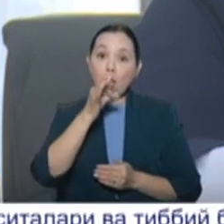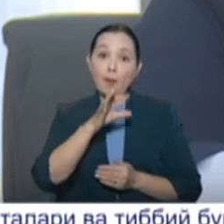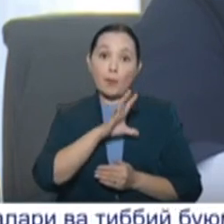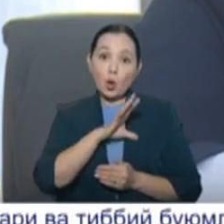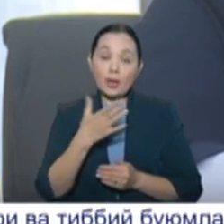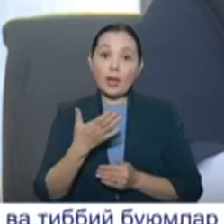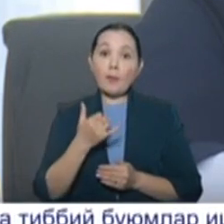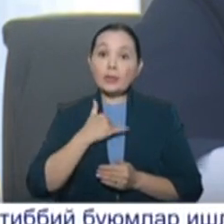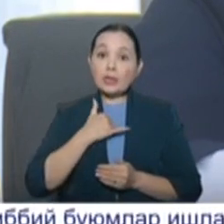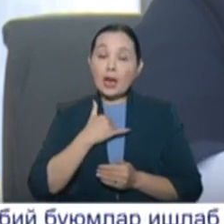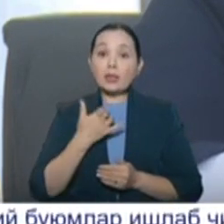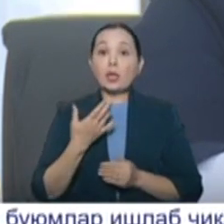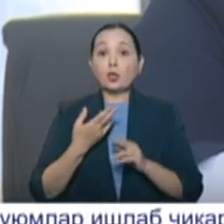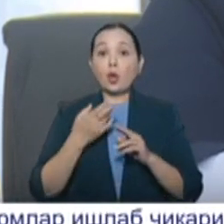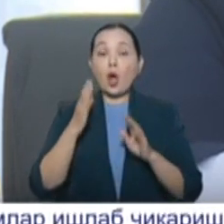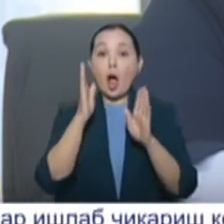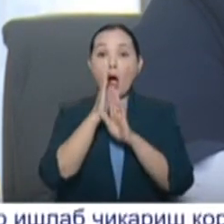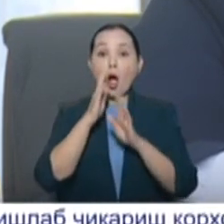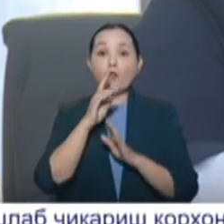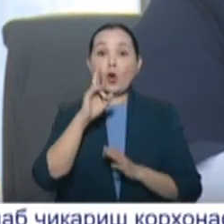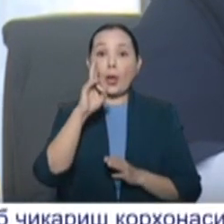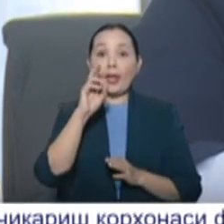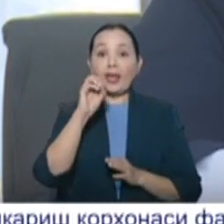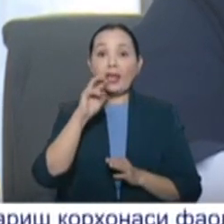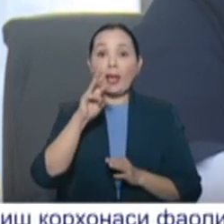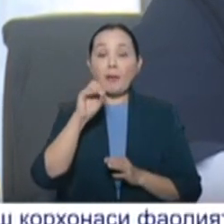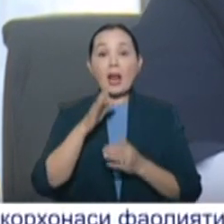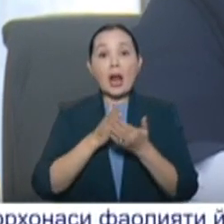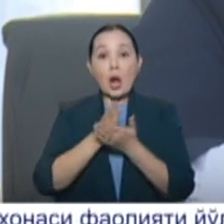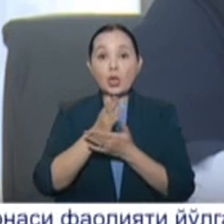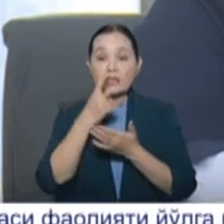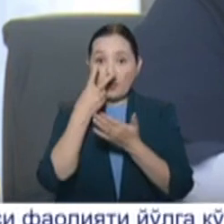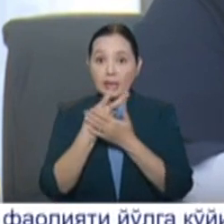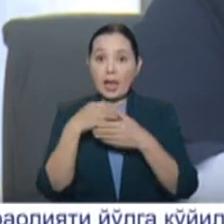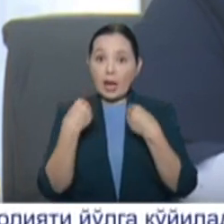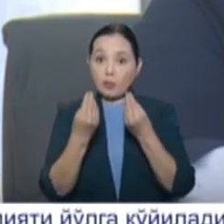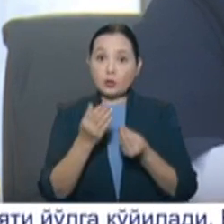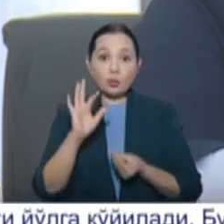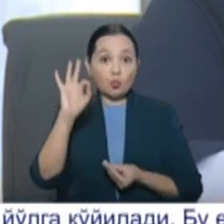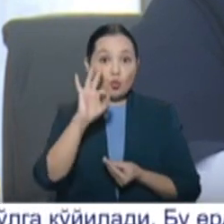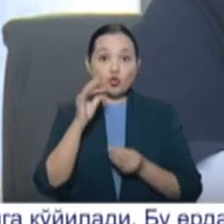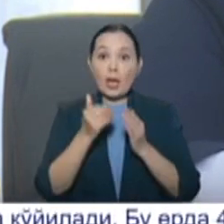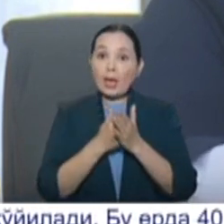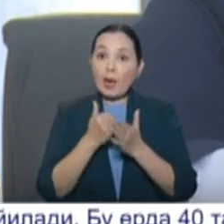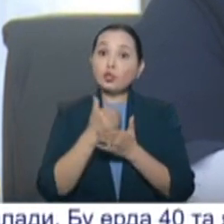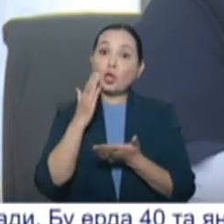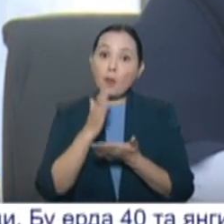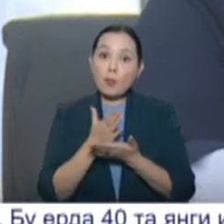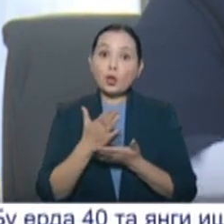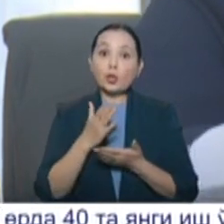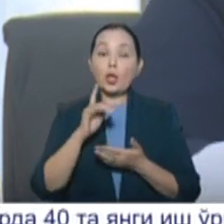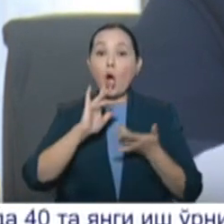bizda. Keyin shu havo kemalarida va aeroportlarda ko'rsatgan xizmatlarimiz bo'yicha mana shu kamchiliklarimiz bor.